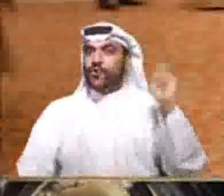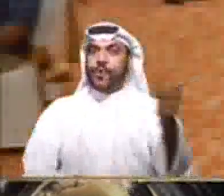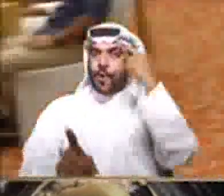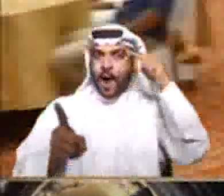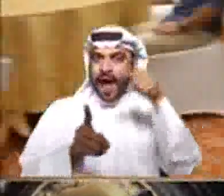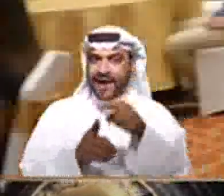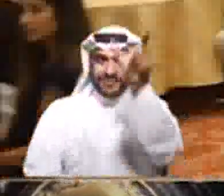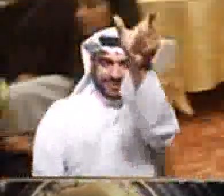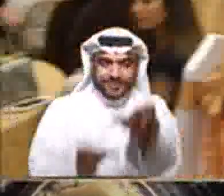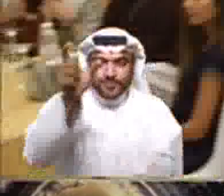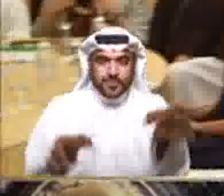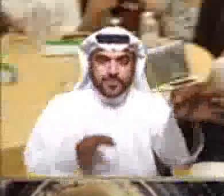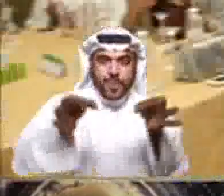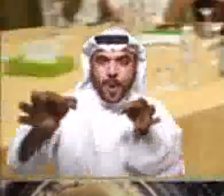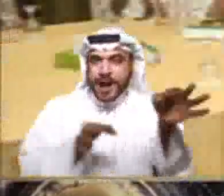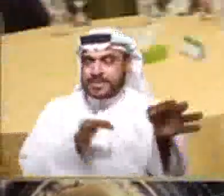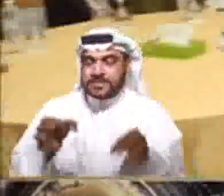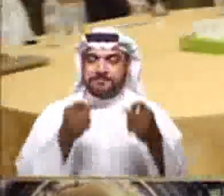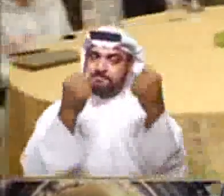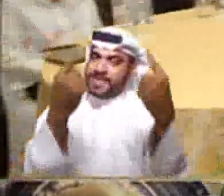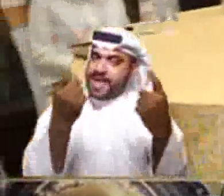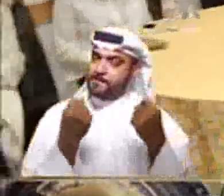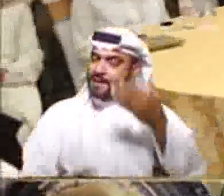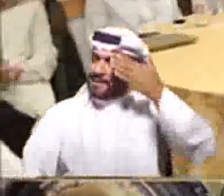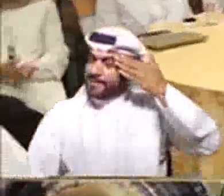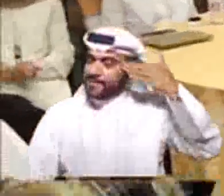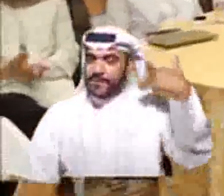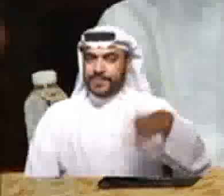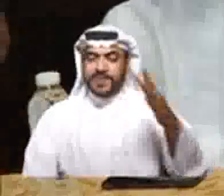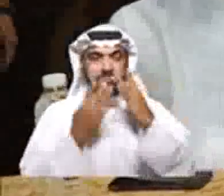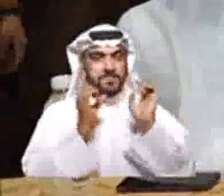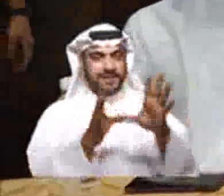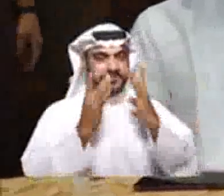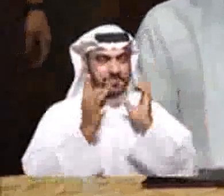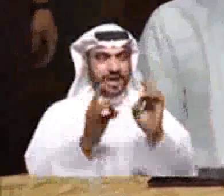المهني من خلال تنفيذ المشاريع وتجسيد رؤية الكويت